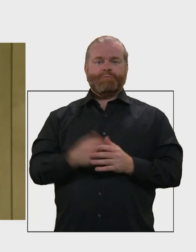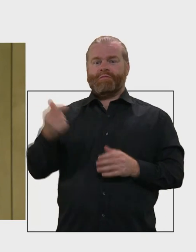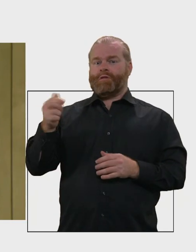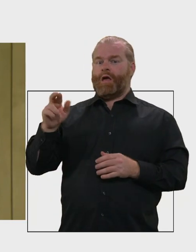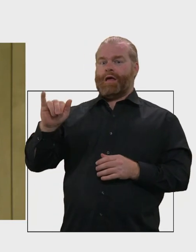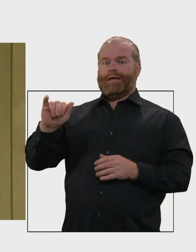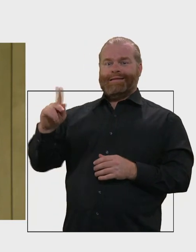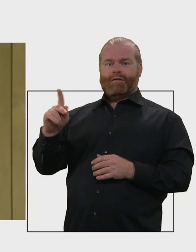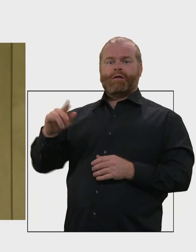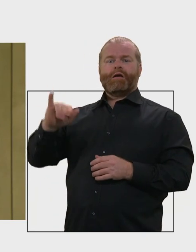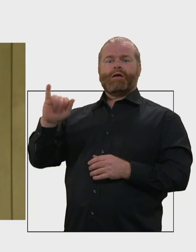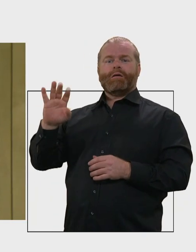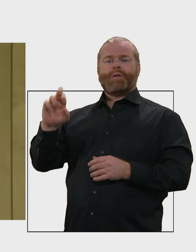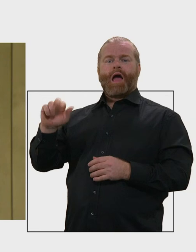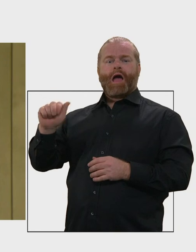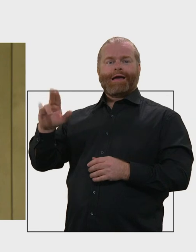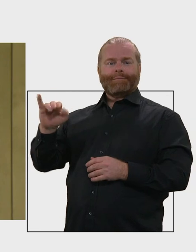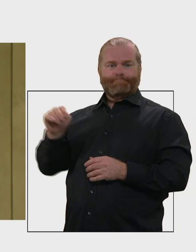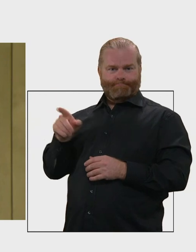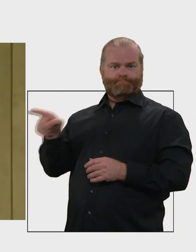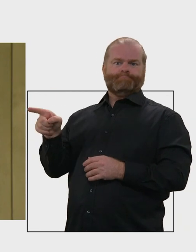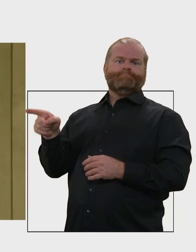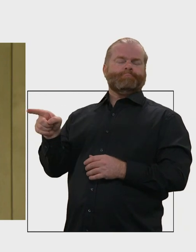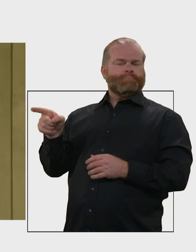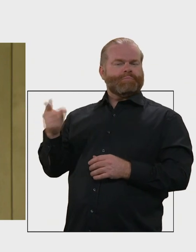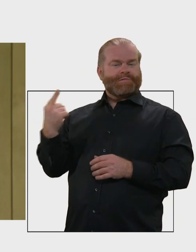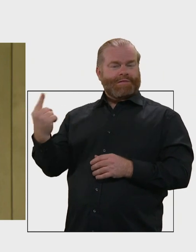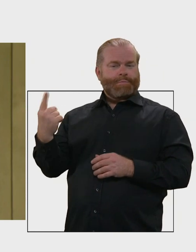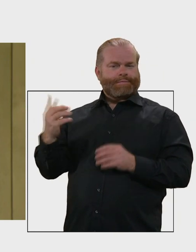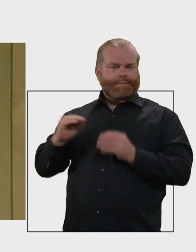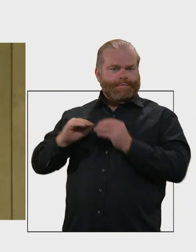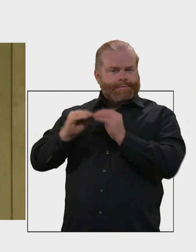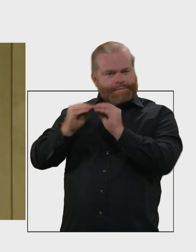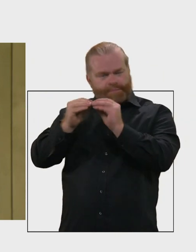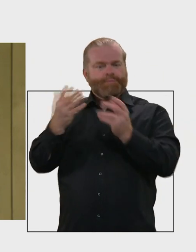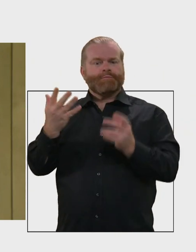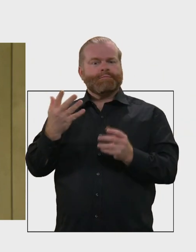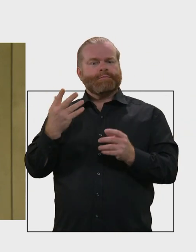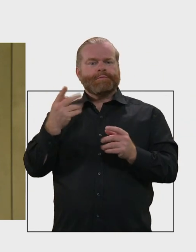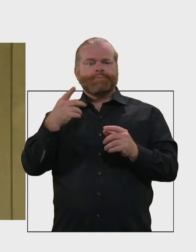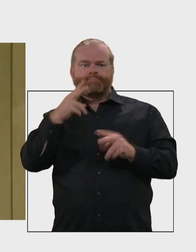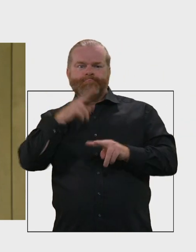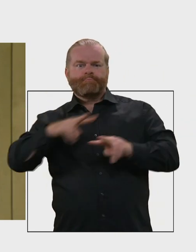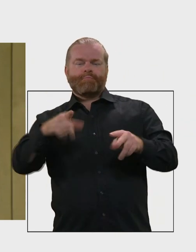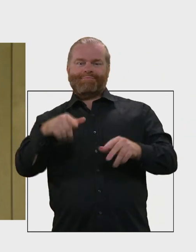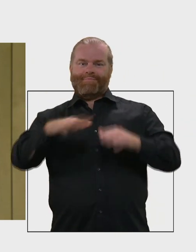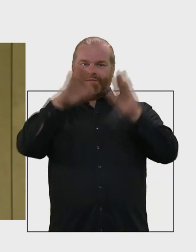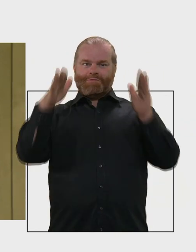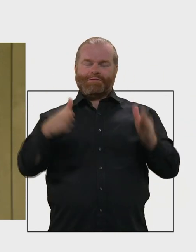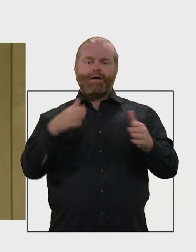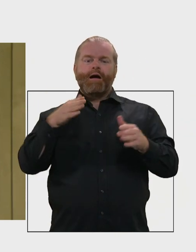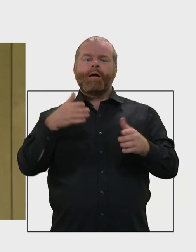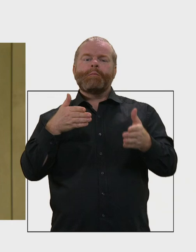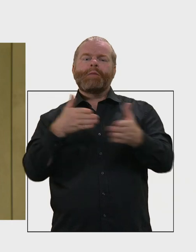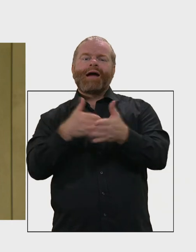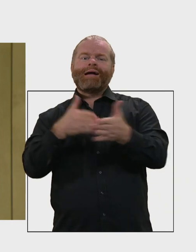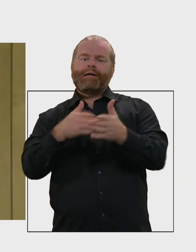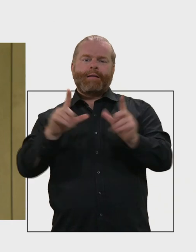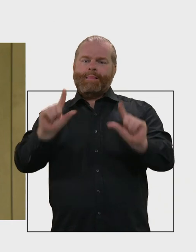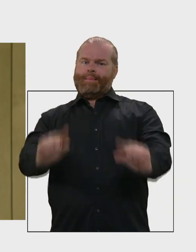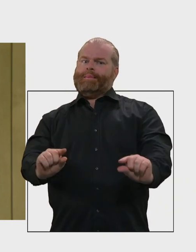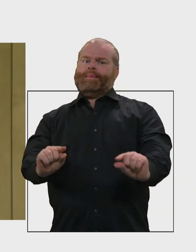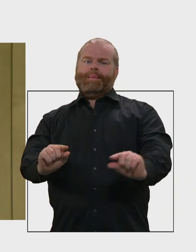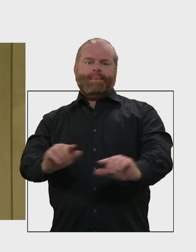oder mit dem Rollator oder mit dem Rollstuhl kommt oder ganz andere spezielle Bedürfnisse hat, sich in diesem Hause wohlfühlt und dass man sich gut orientieren